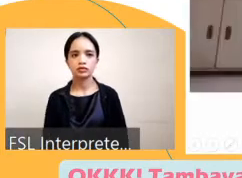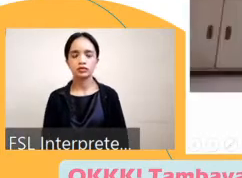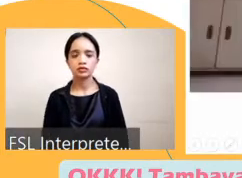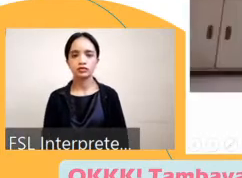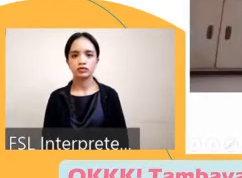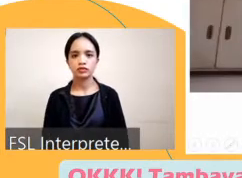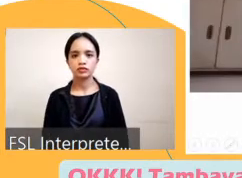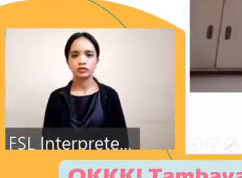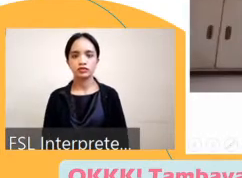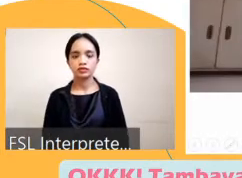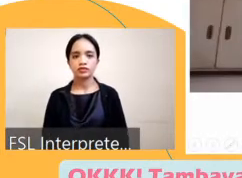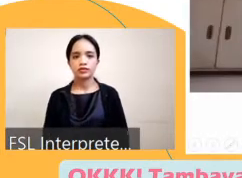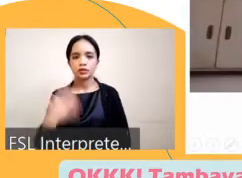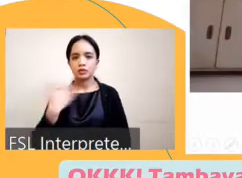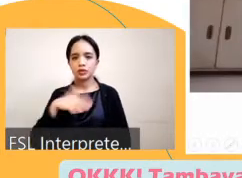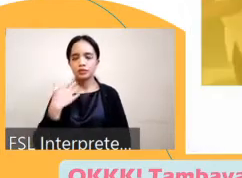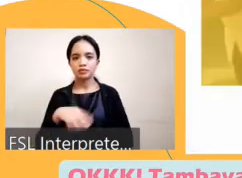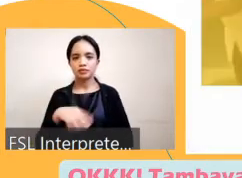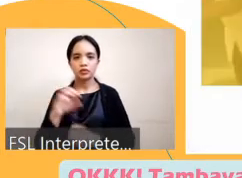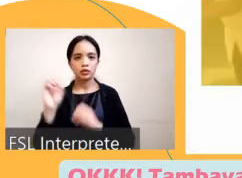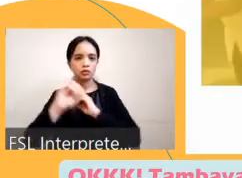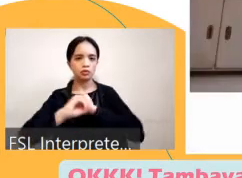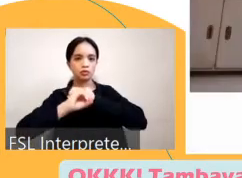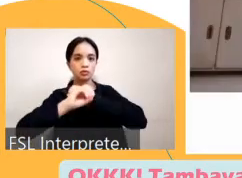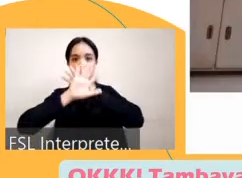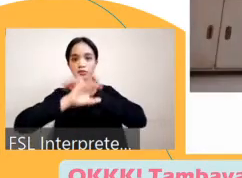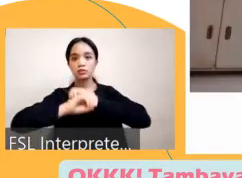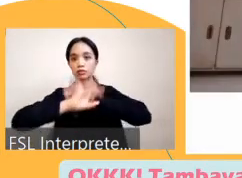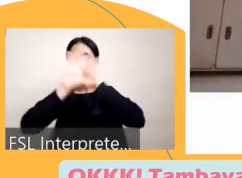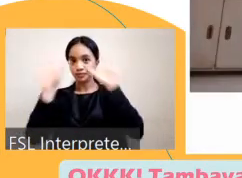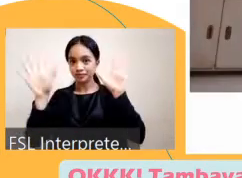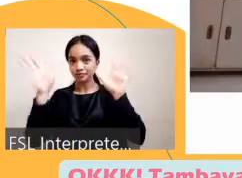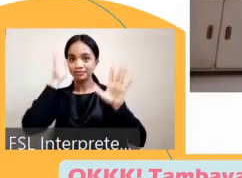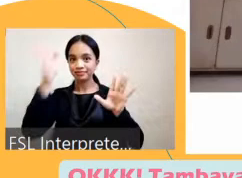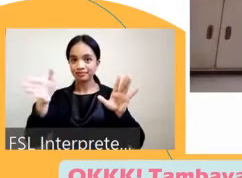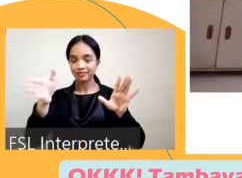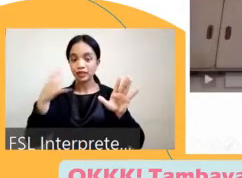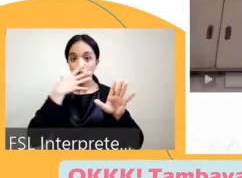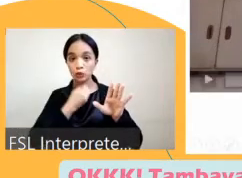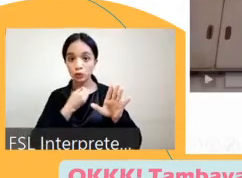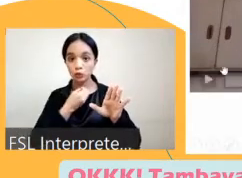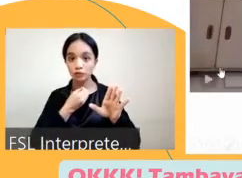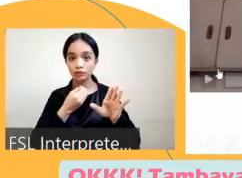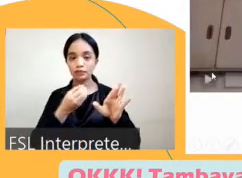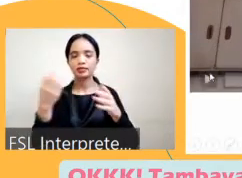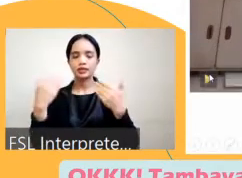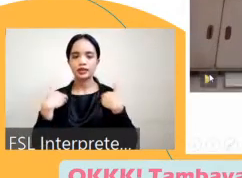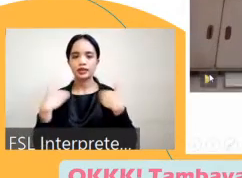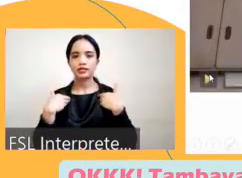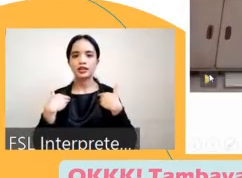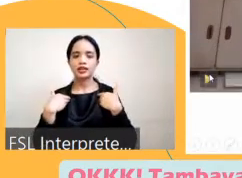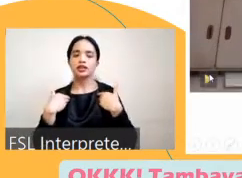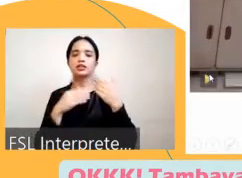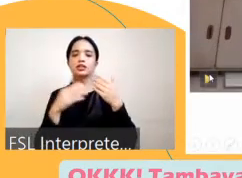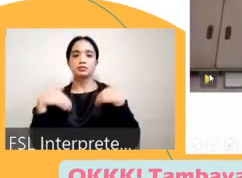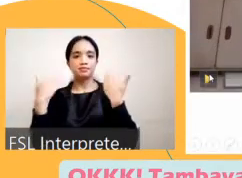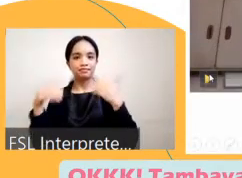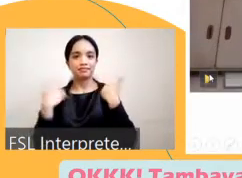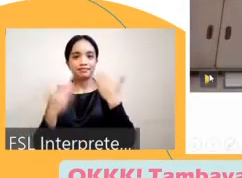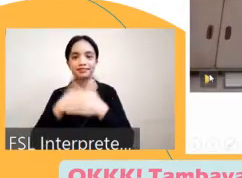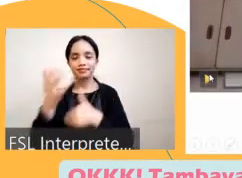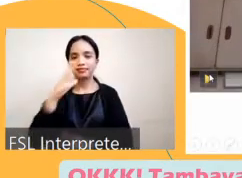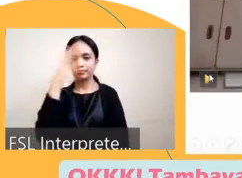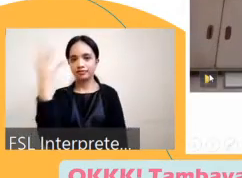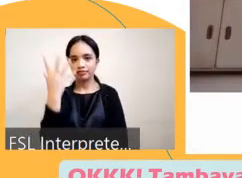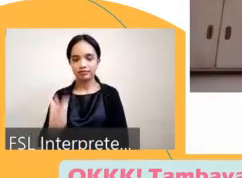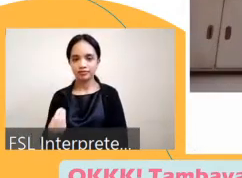Ang liwanag ng kinabukasan ay nasa kamay daw ng kabataan. Ngayon, mula sa Batangas Province High